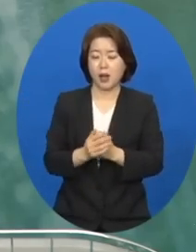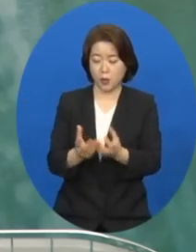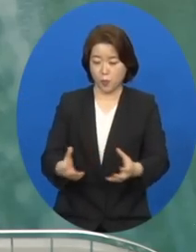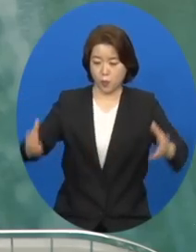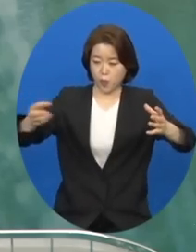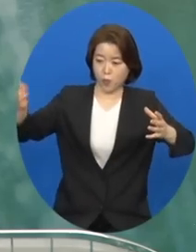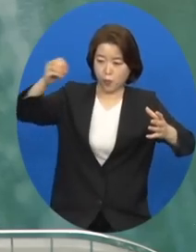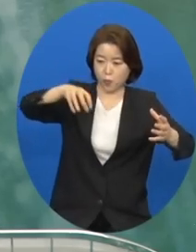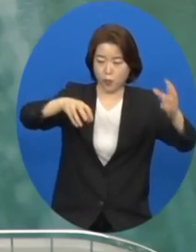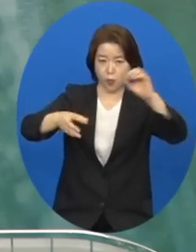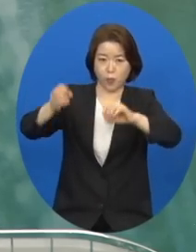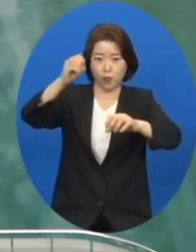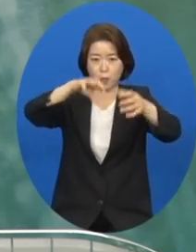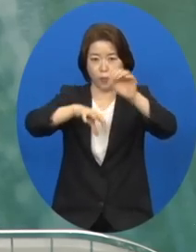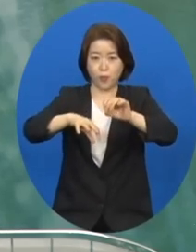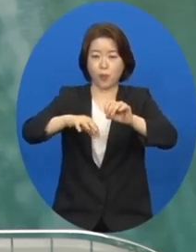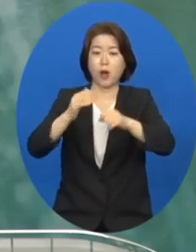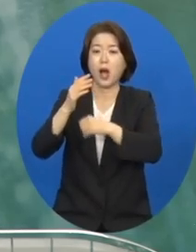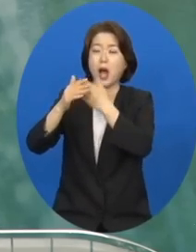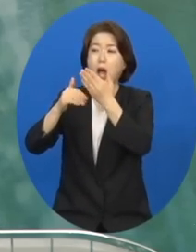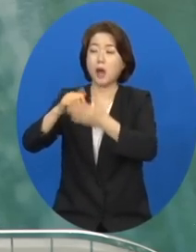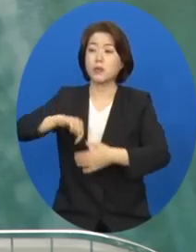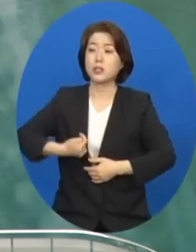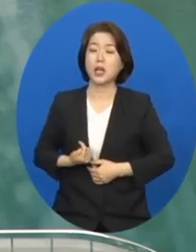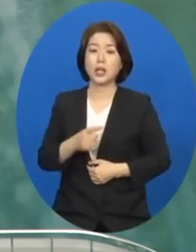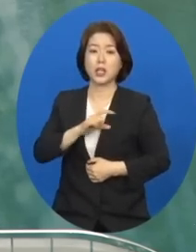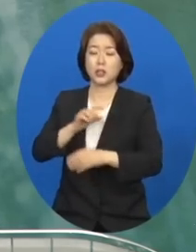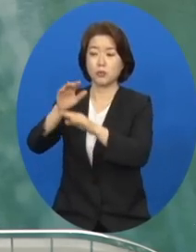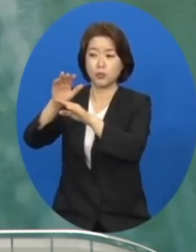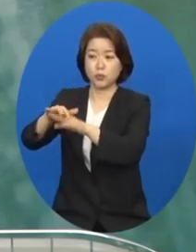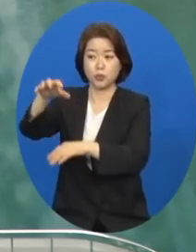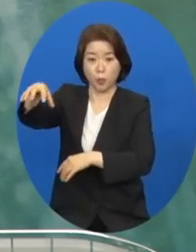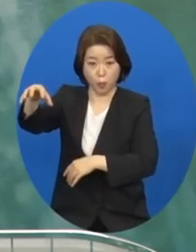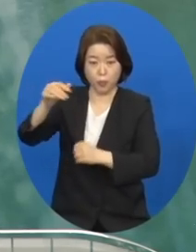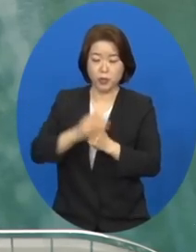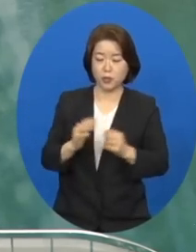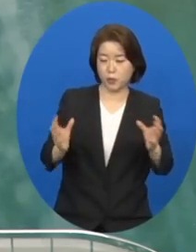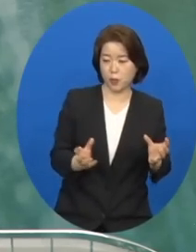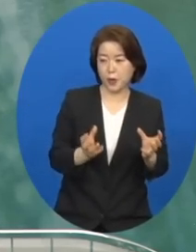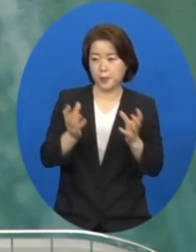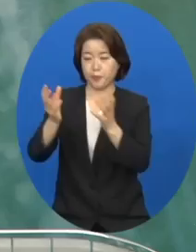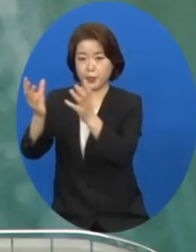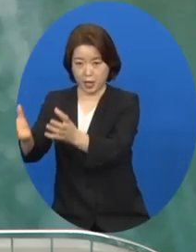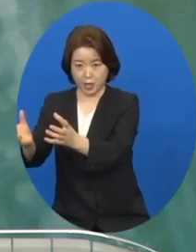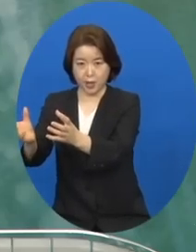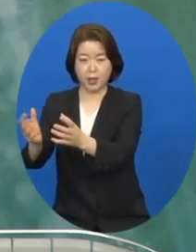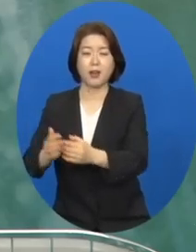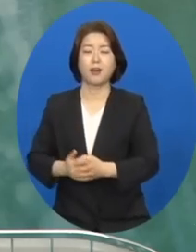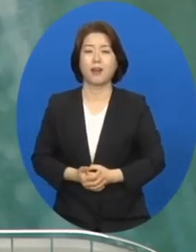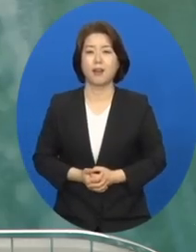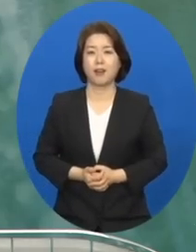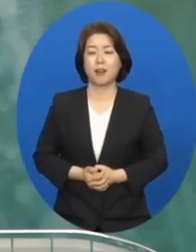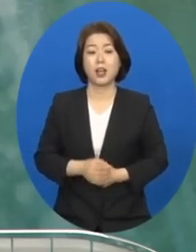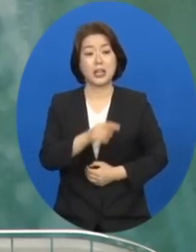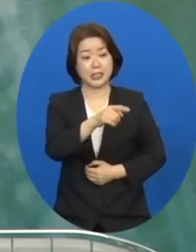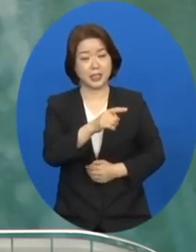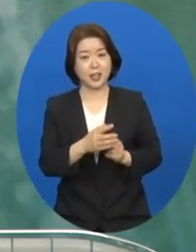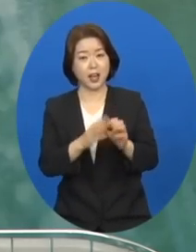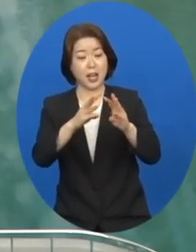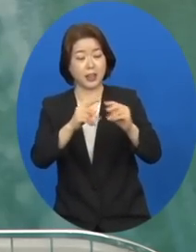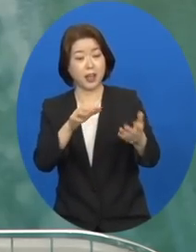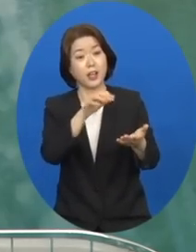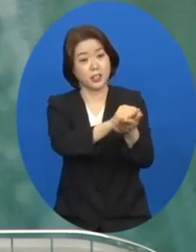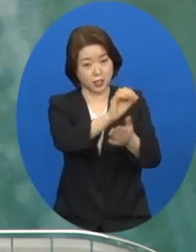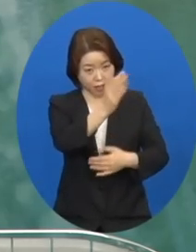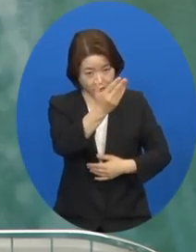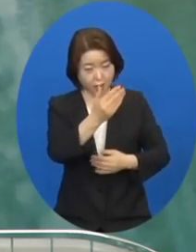서주 당신들의 하나님의 자기의 이름을 두려고 택한 신 것으로 가지고 가십시오 뭐가 땅을 차지하게